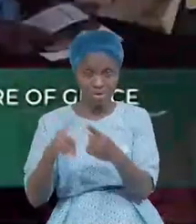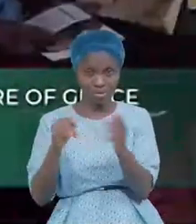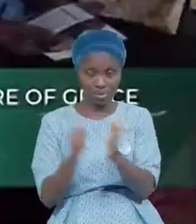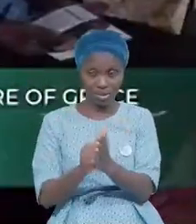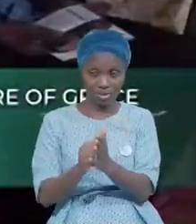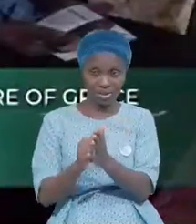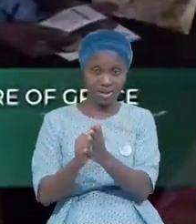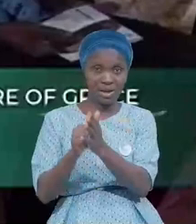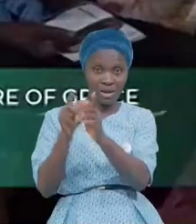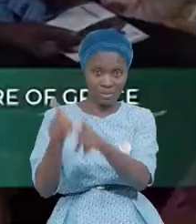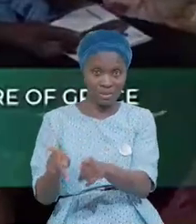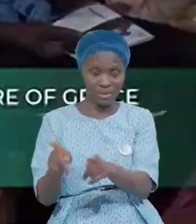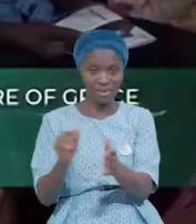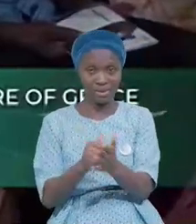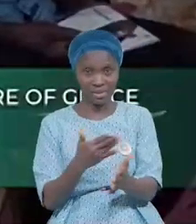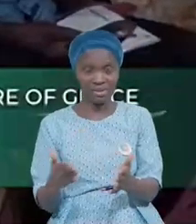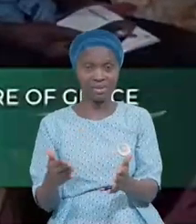endroit.